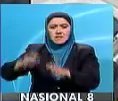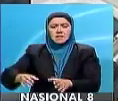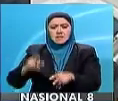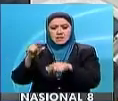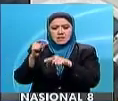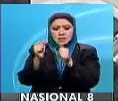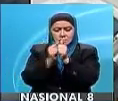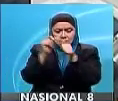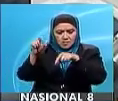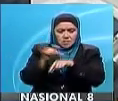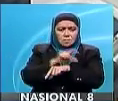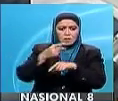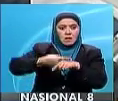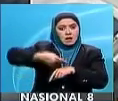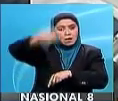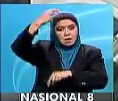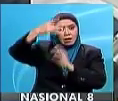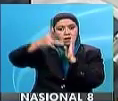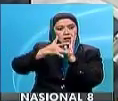technology,